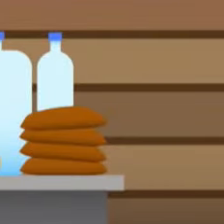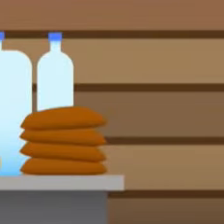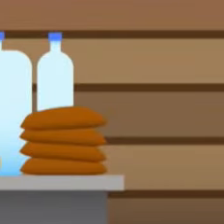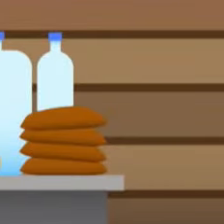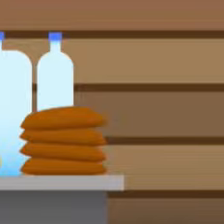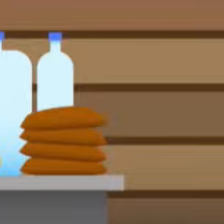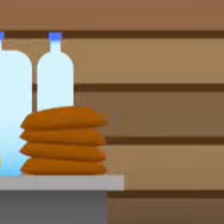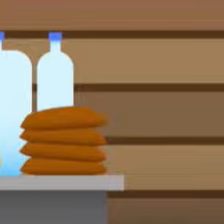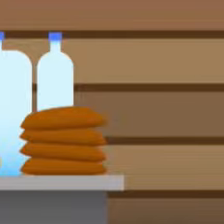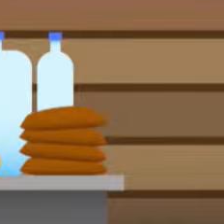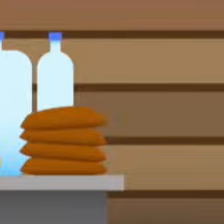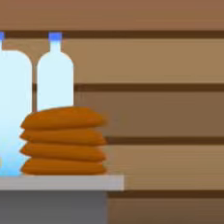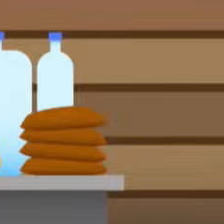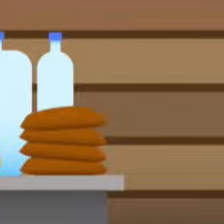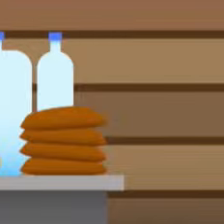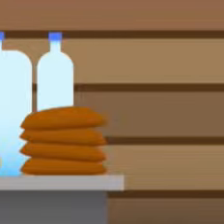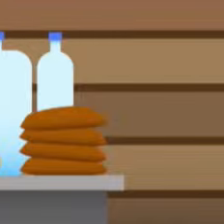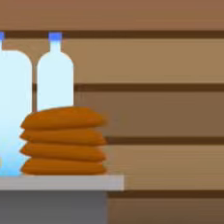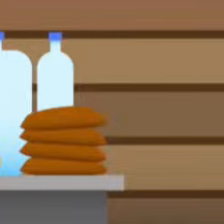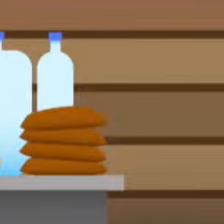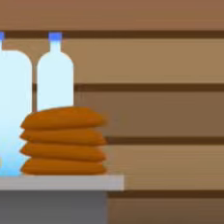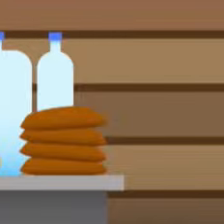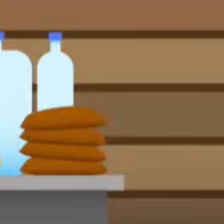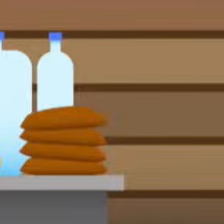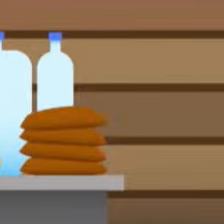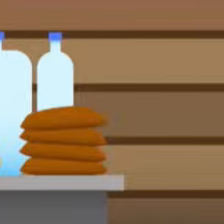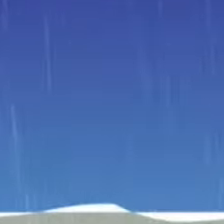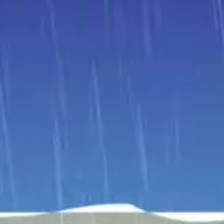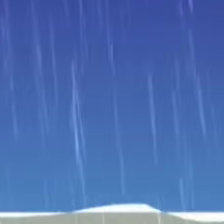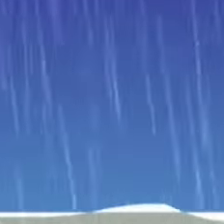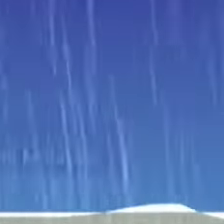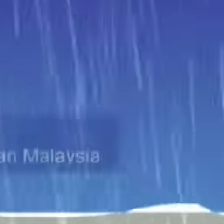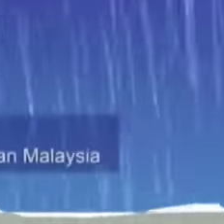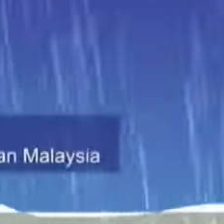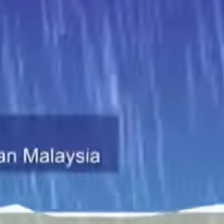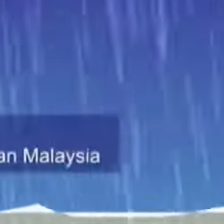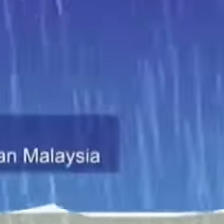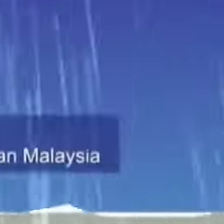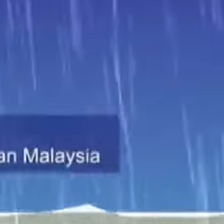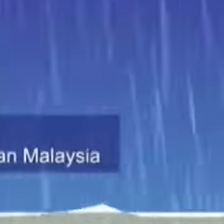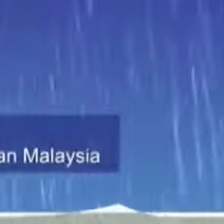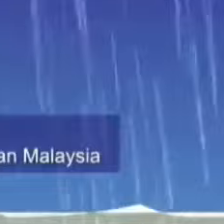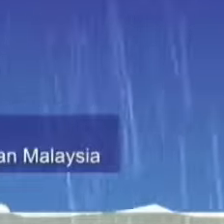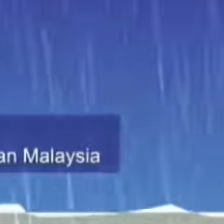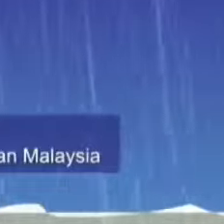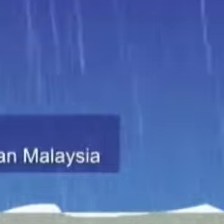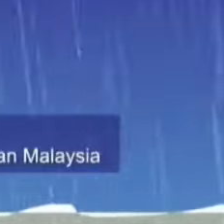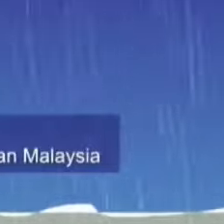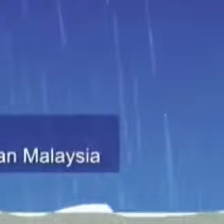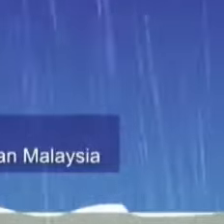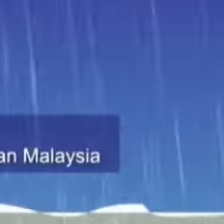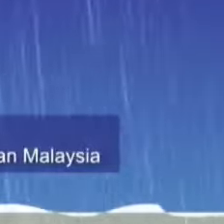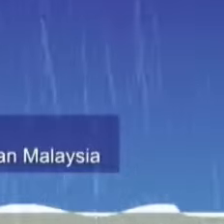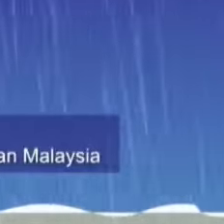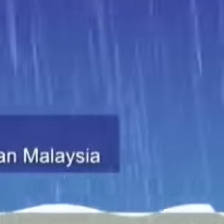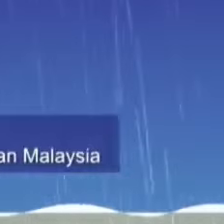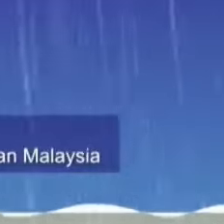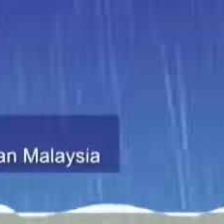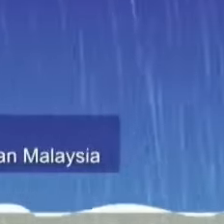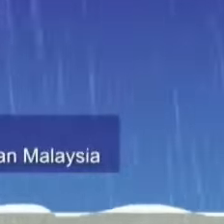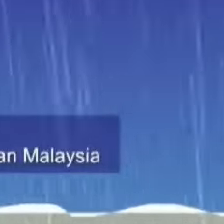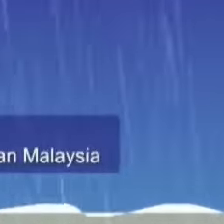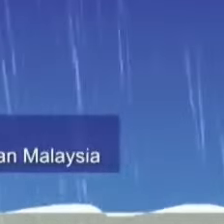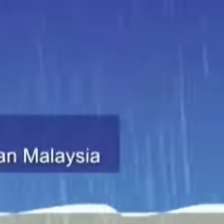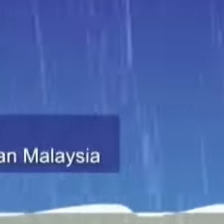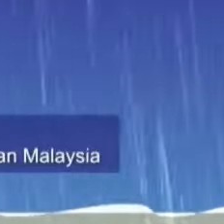peralatan kecemasan dan bekalan makanan yang secukupnya. Pastikan seluruh ahli keluarga anda sentiasa